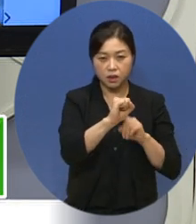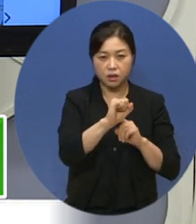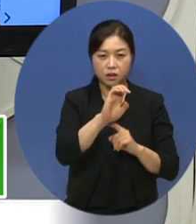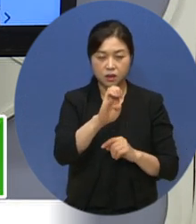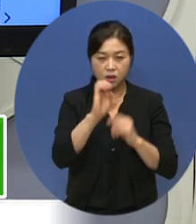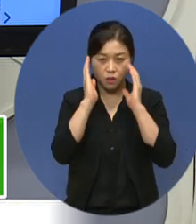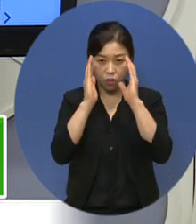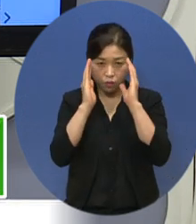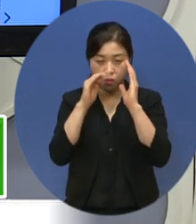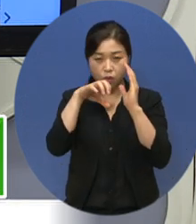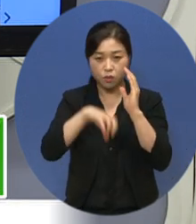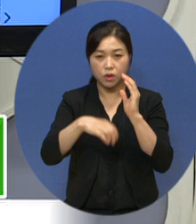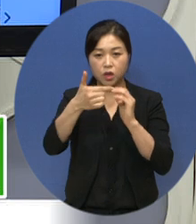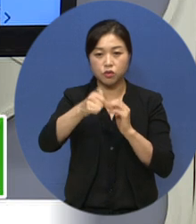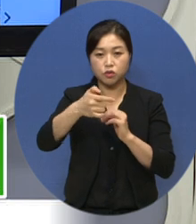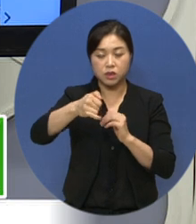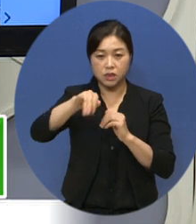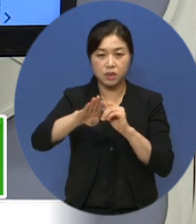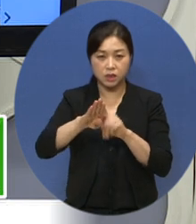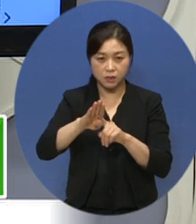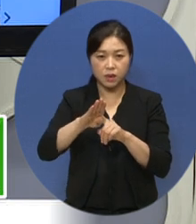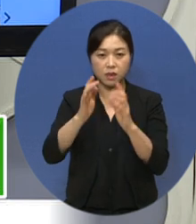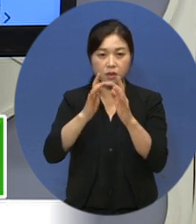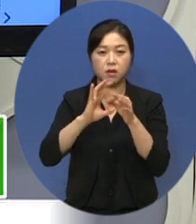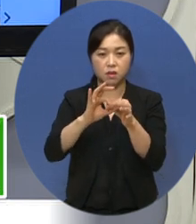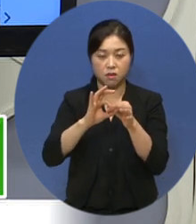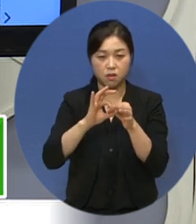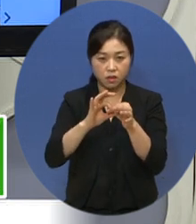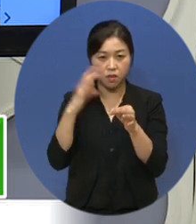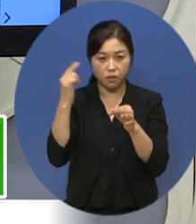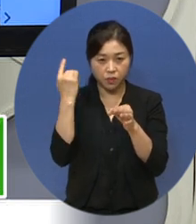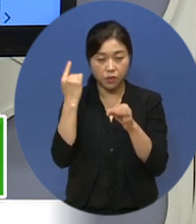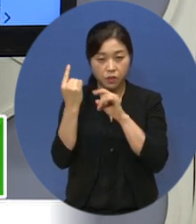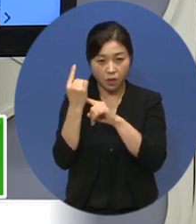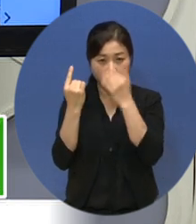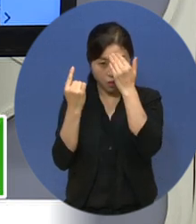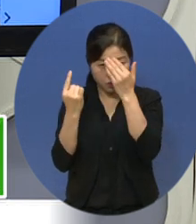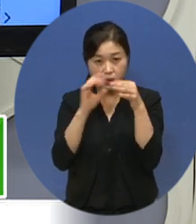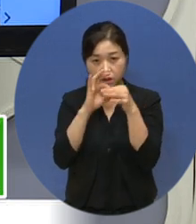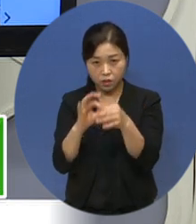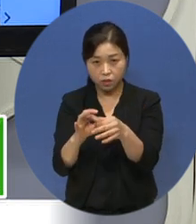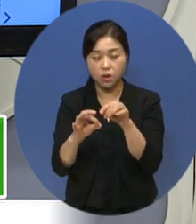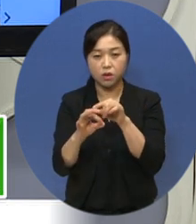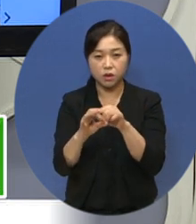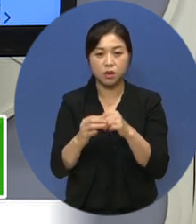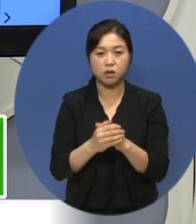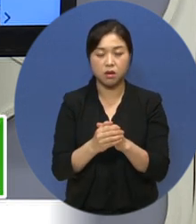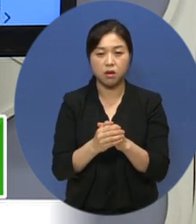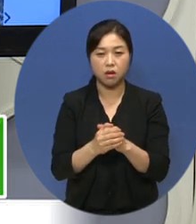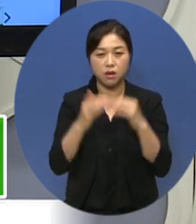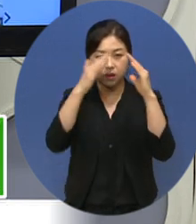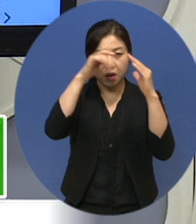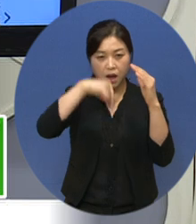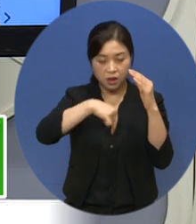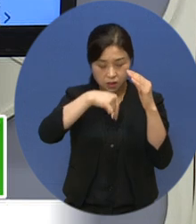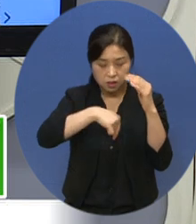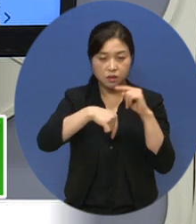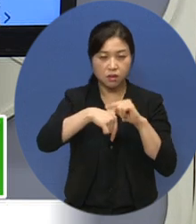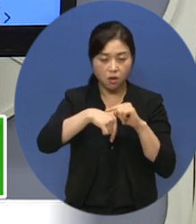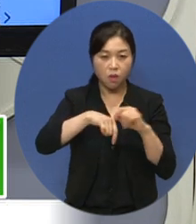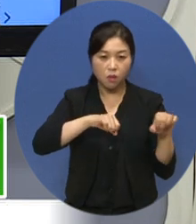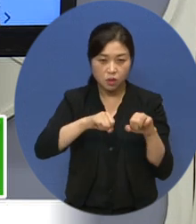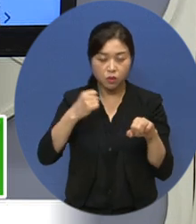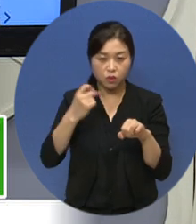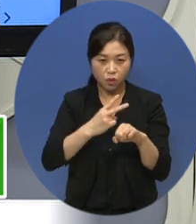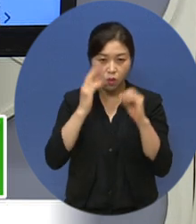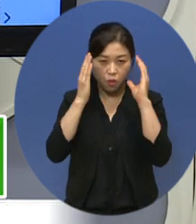등 주요 누리집을 대상으로 데이터 무과금 조치를 지속하며 건전한 실내 활동 과자가 주도 학습을 할 수